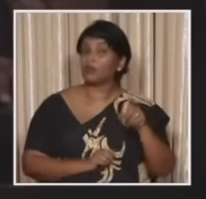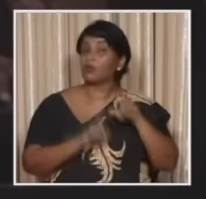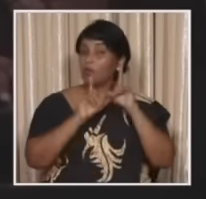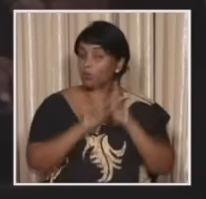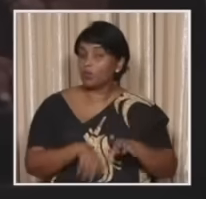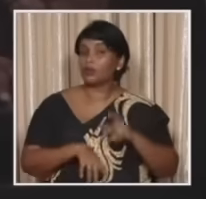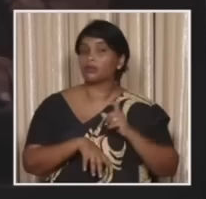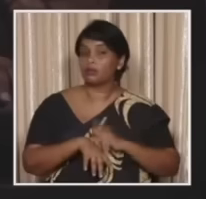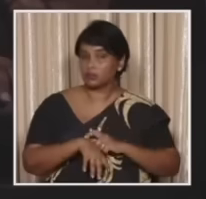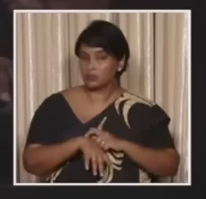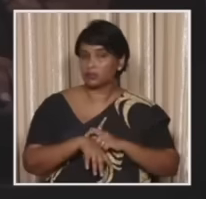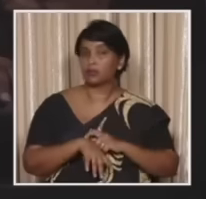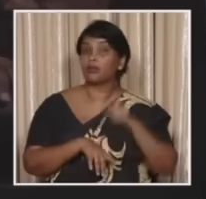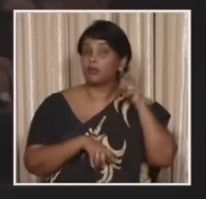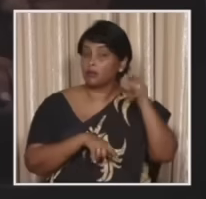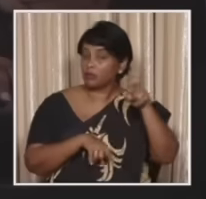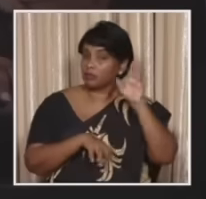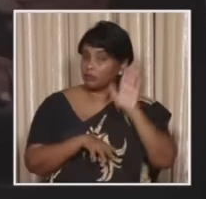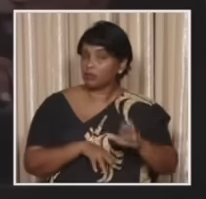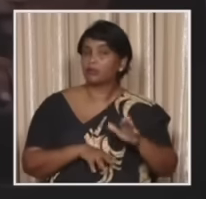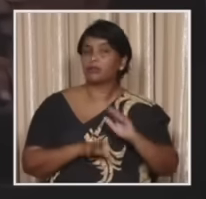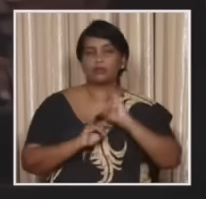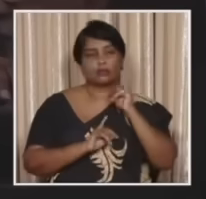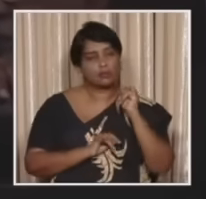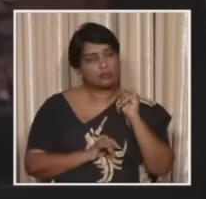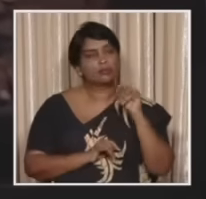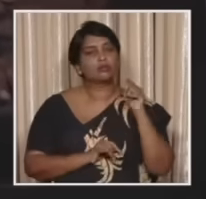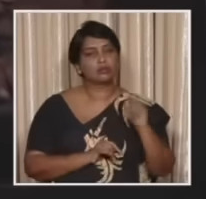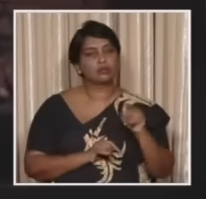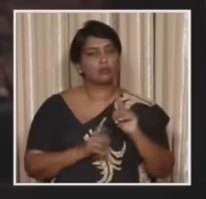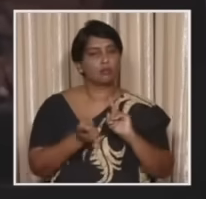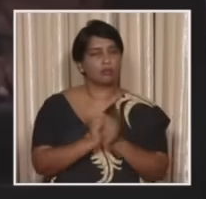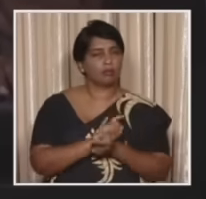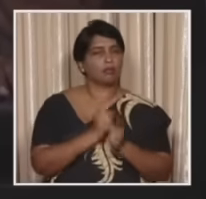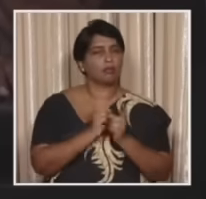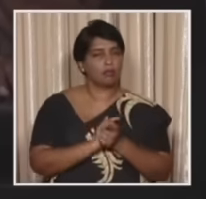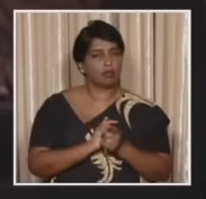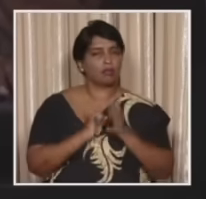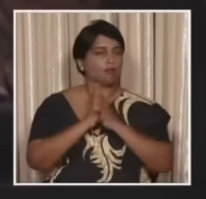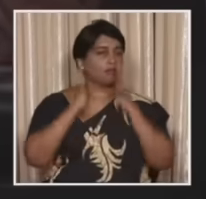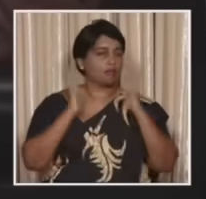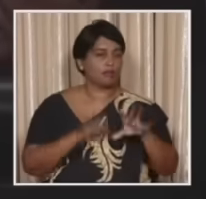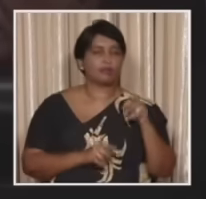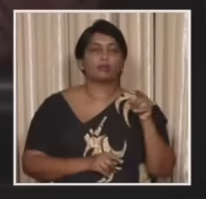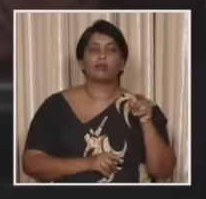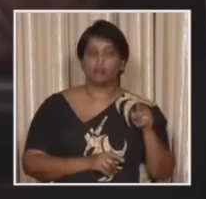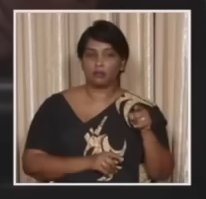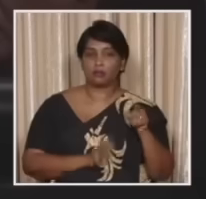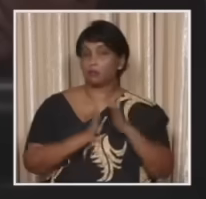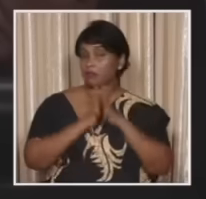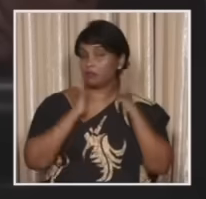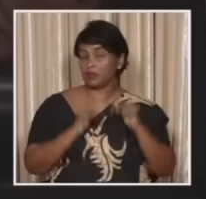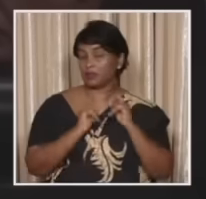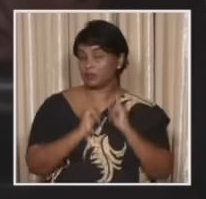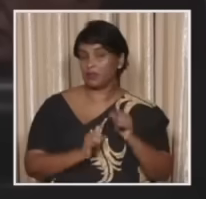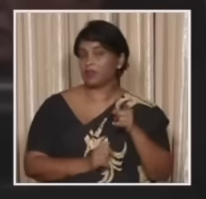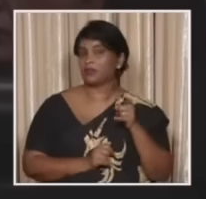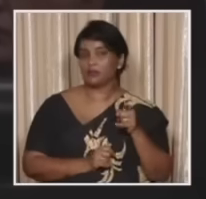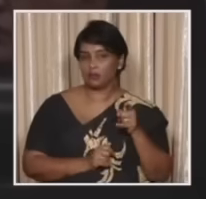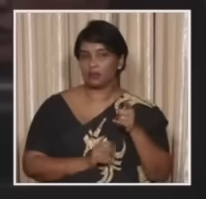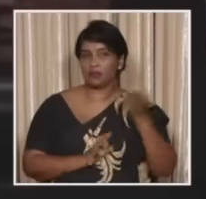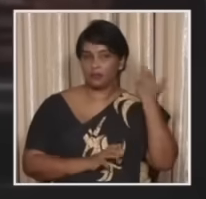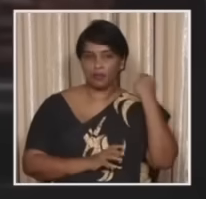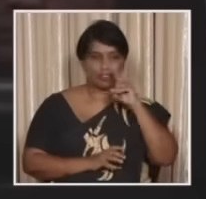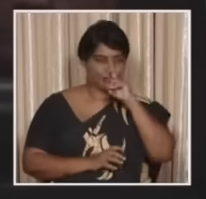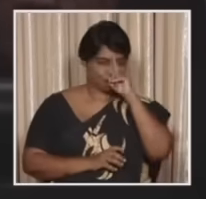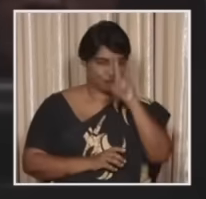එවැනි අවස්ථාවලදී ඒවා සමහර තැන්වල වසන් කරපු කාරණා බොහොමයක් තියෙනවා. මේවා හරි බරපතල කාරණා. පෞගේ